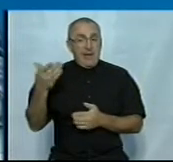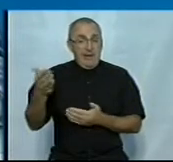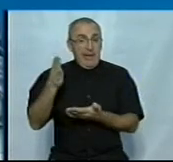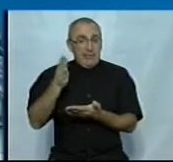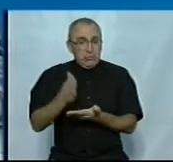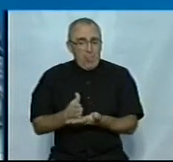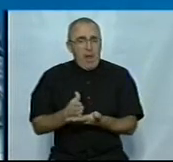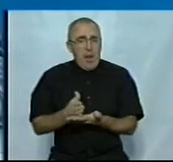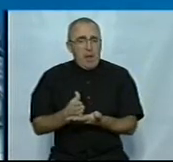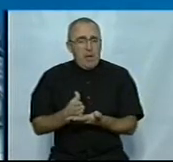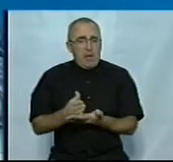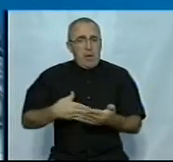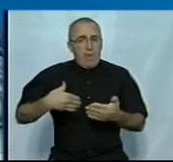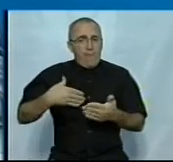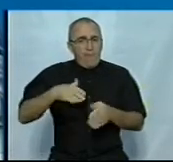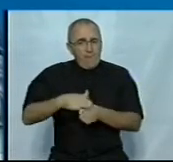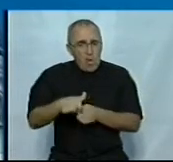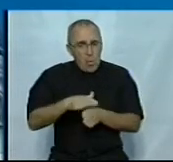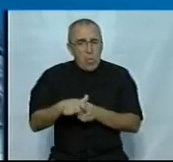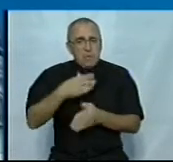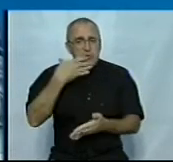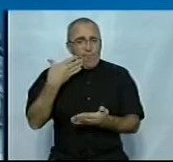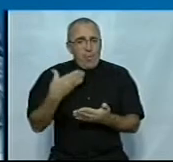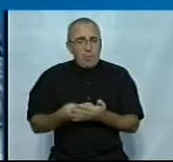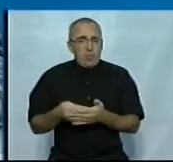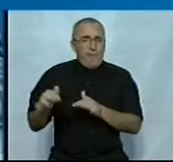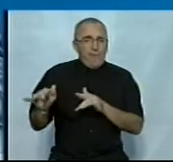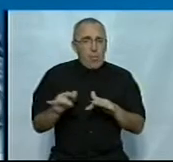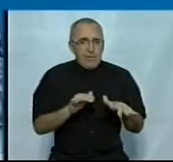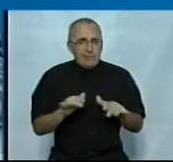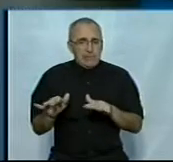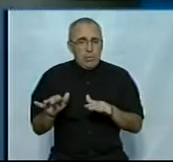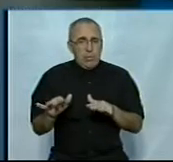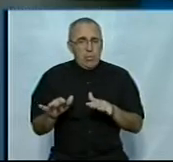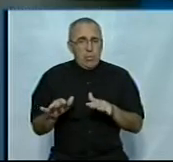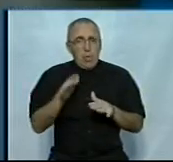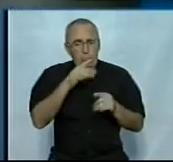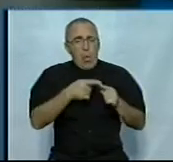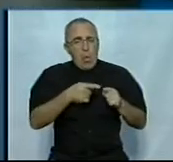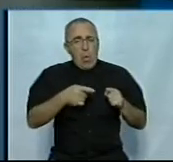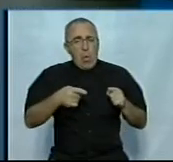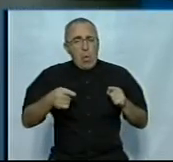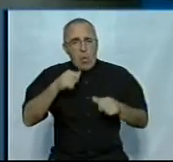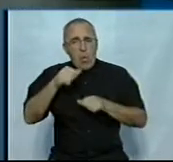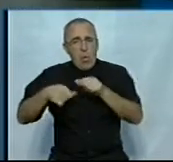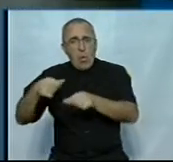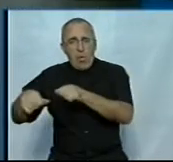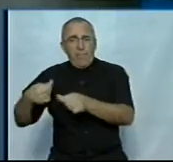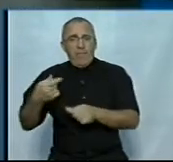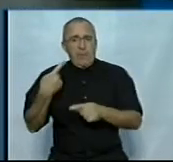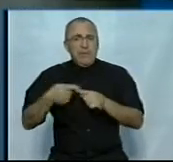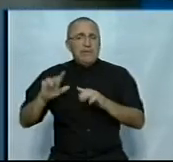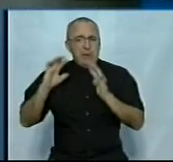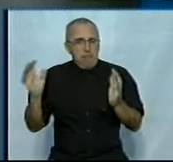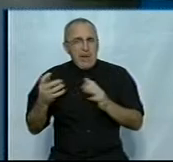існувала і виконувала свою функцію довгі-довгі роки, і там збереглися